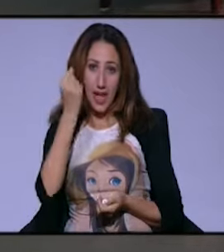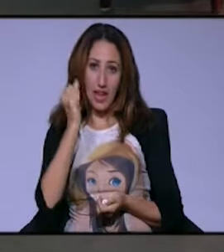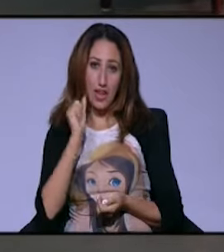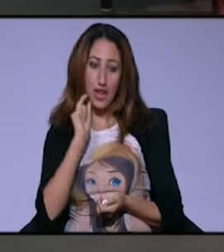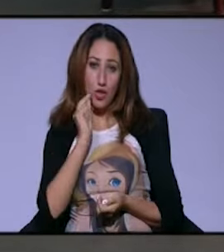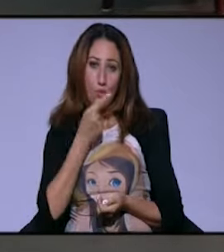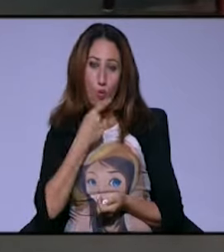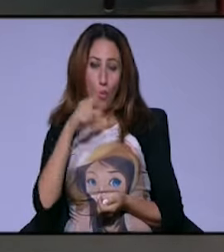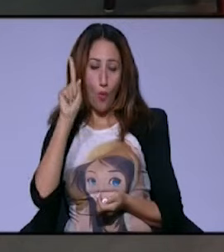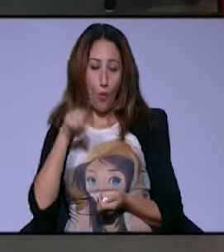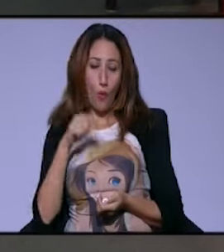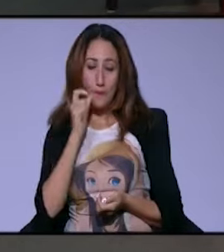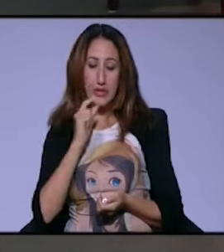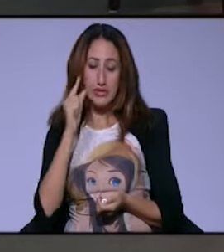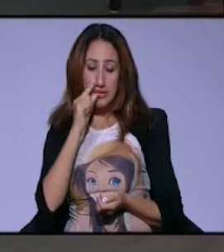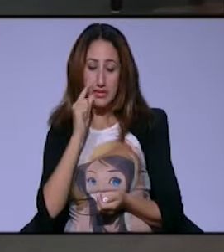مالك يوم